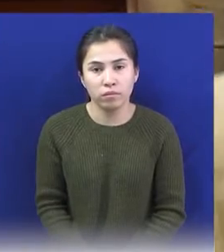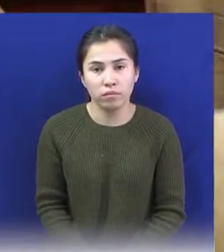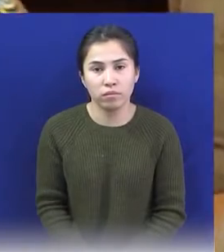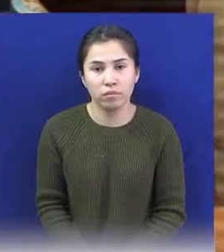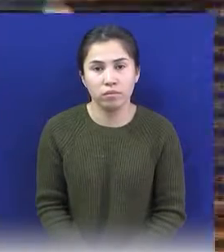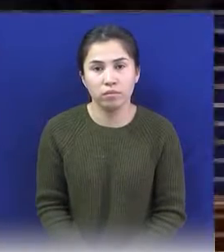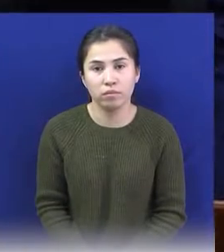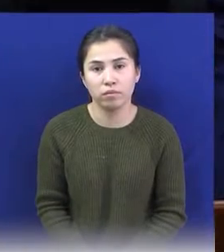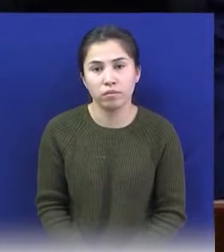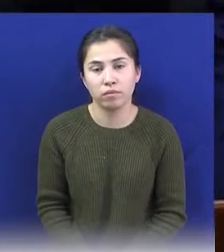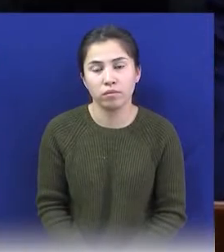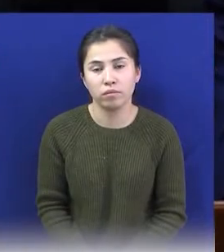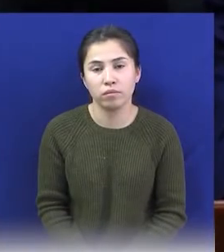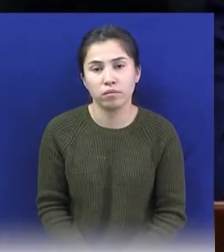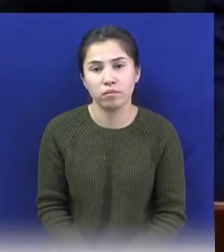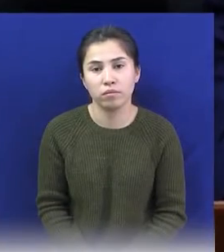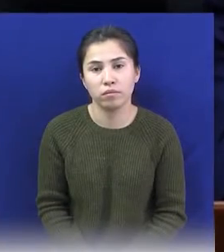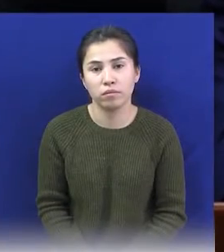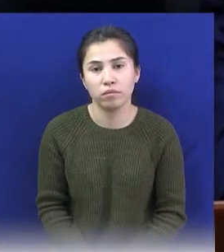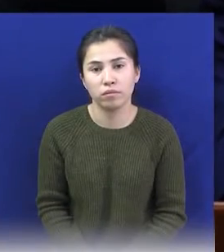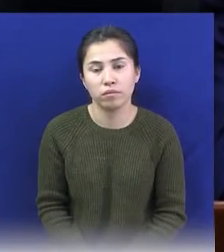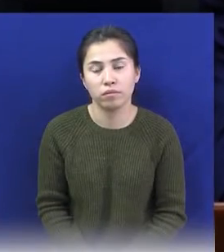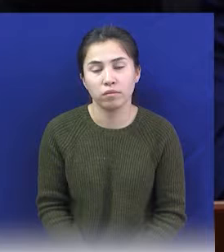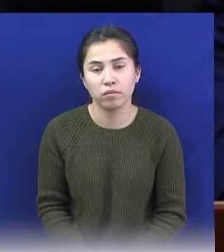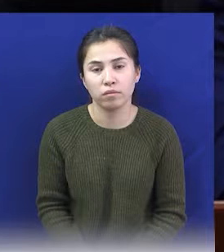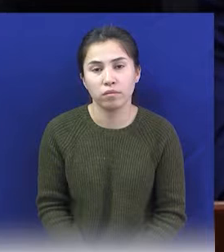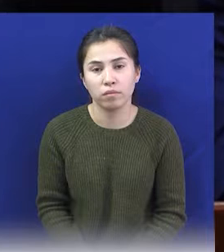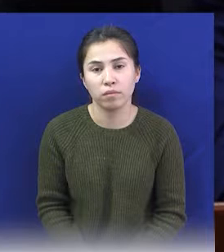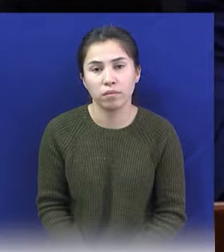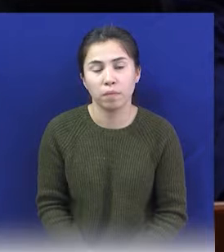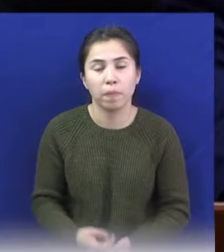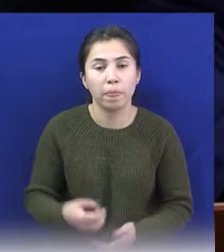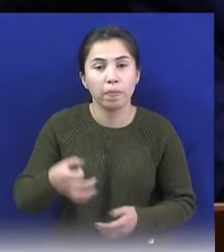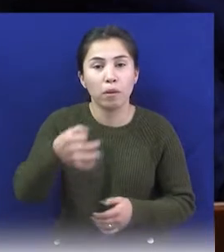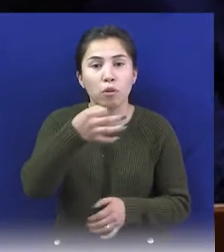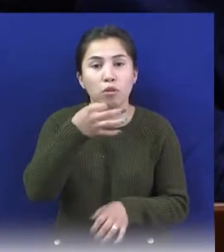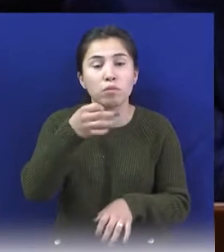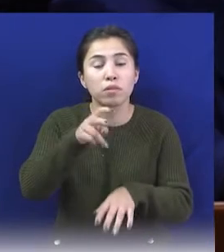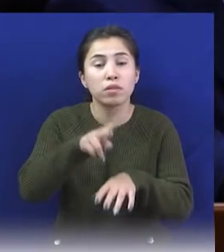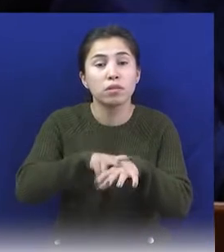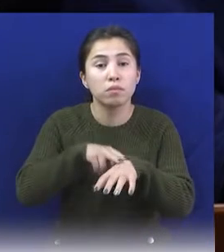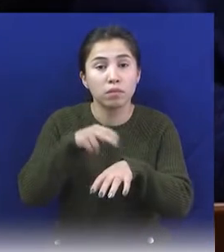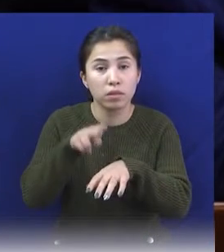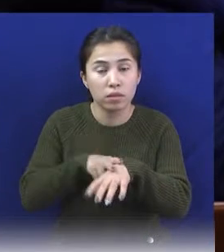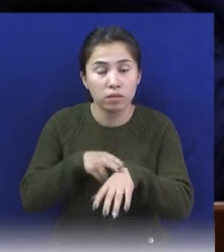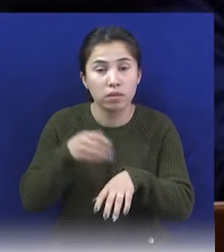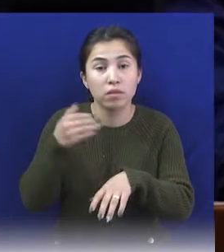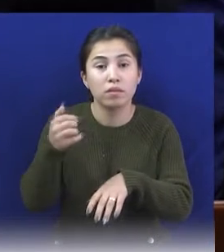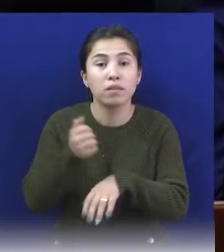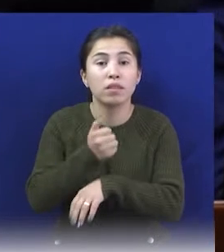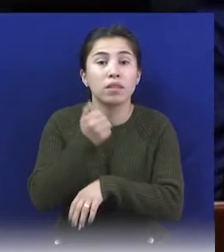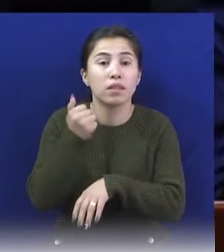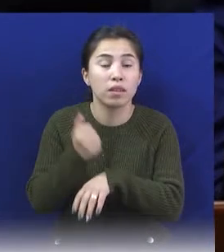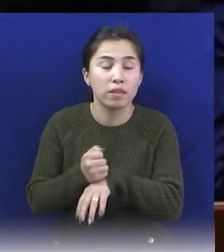массовой информации. Самая большая проблема – работа со СМИ. К сожалению, в последнее время наша работа ухудшилась. Его результат